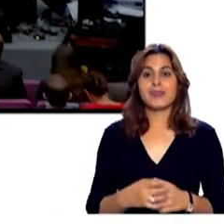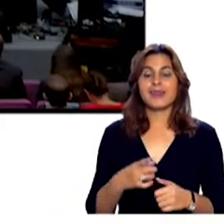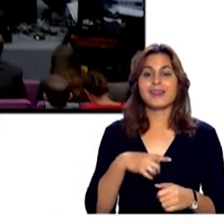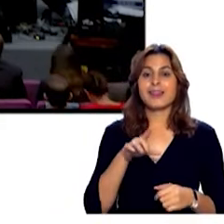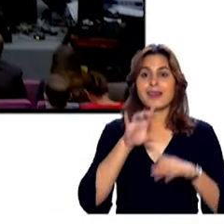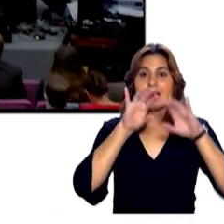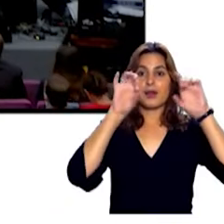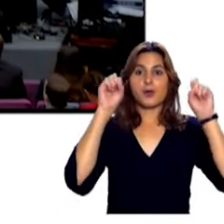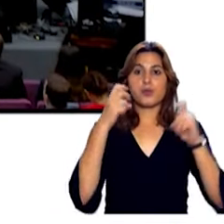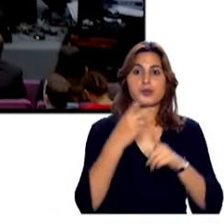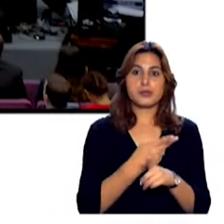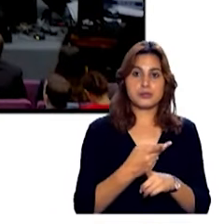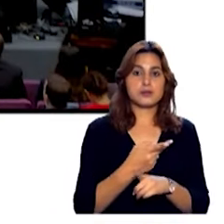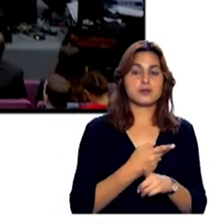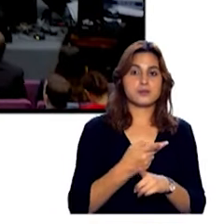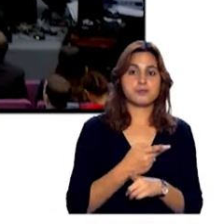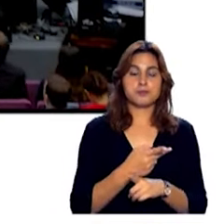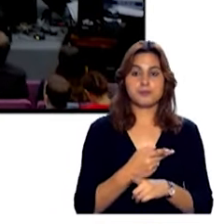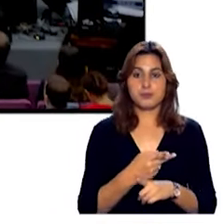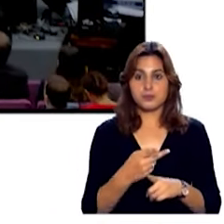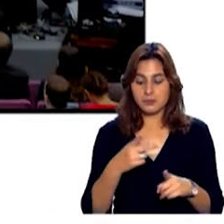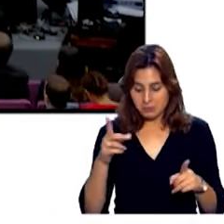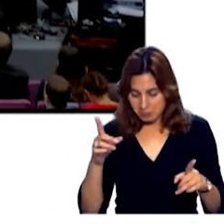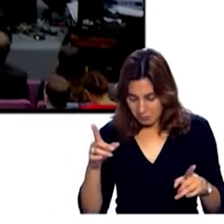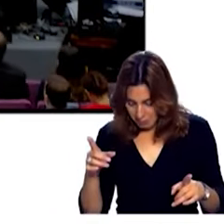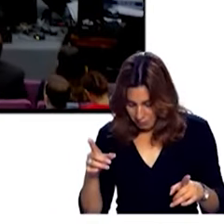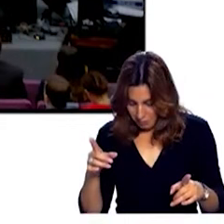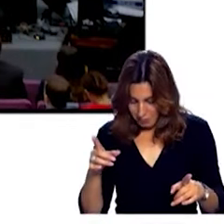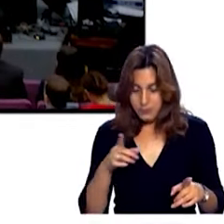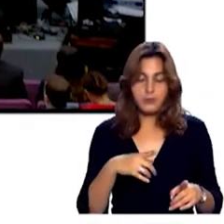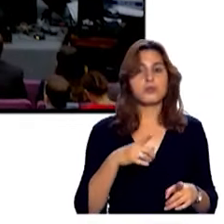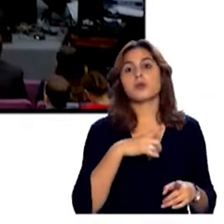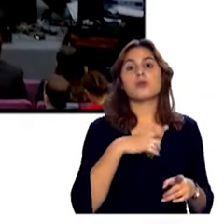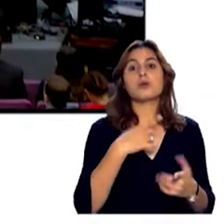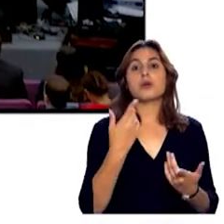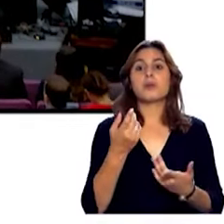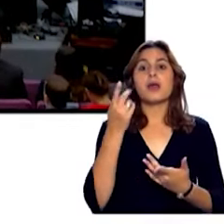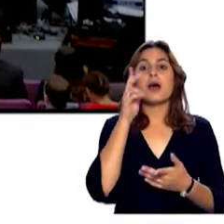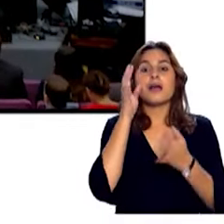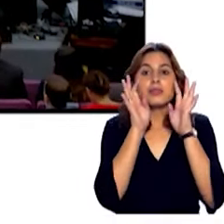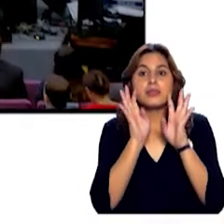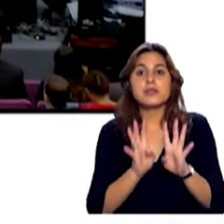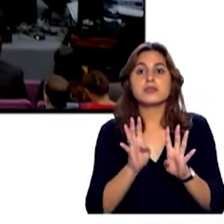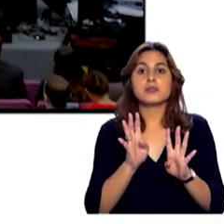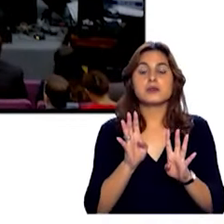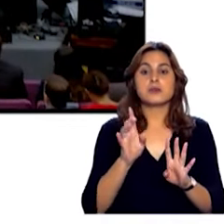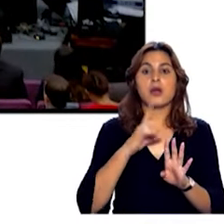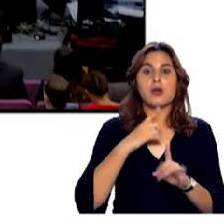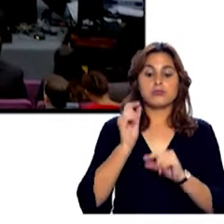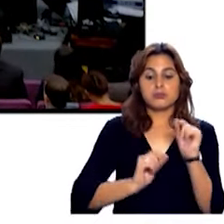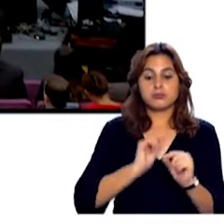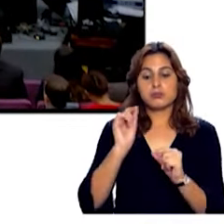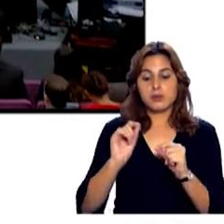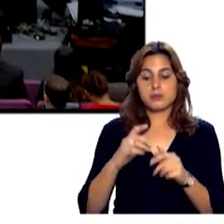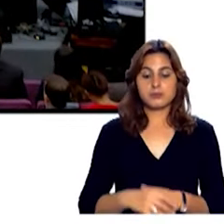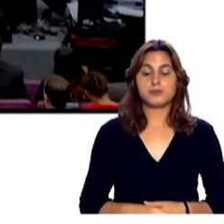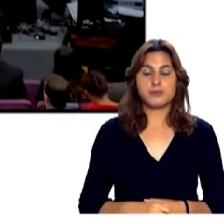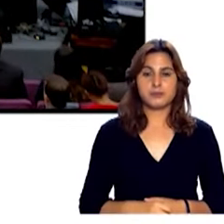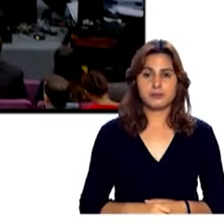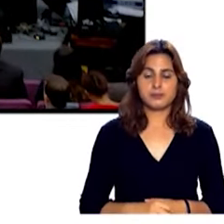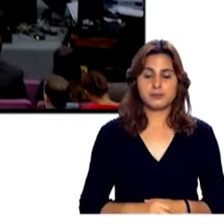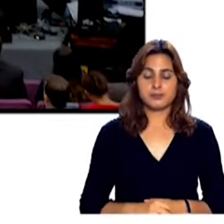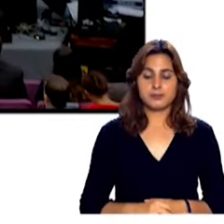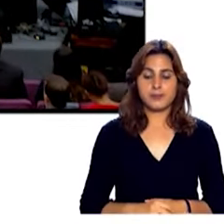di quello in terza posizione cio l'arret trato delle cause che la corte di cassazione deve